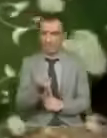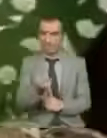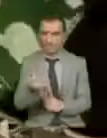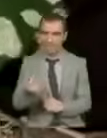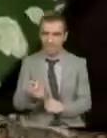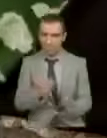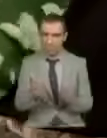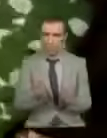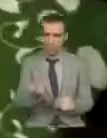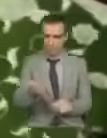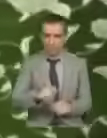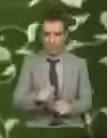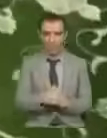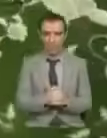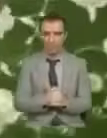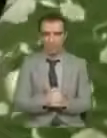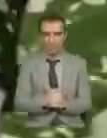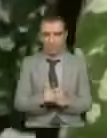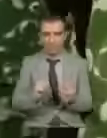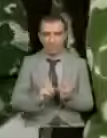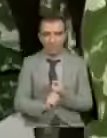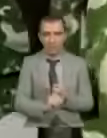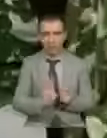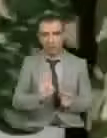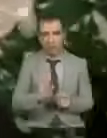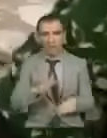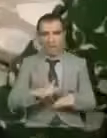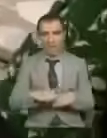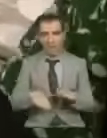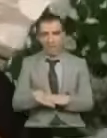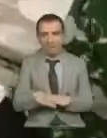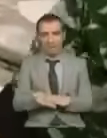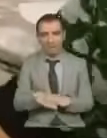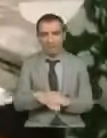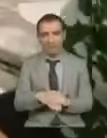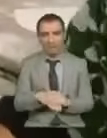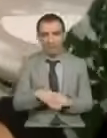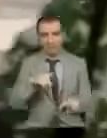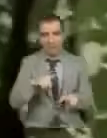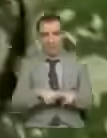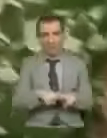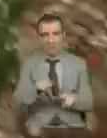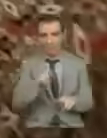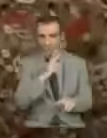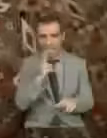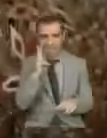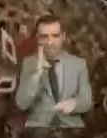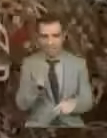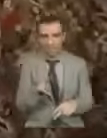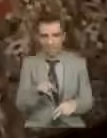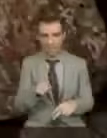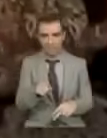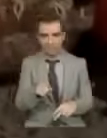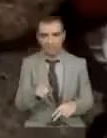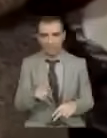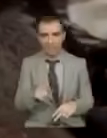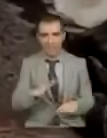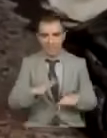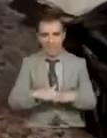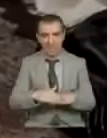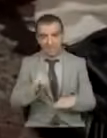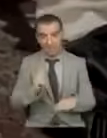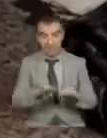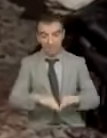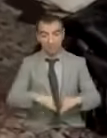daha un yapalım. Ve şu şekilde ellerinizle. Ayşe teyzem gibi mi? Yok, şöyle şu şekilde yapabiliriz.